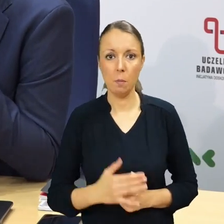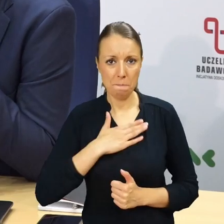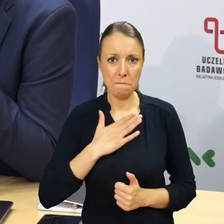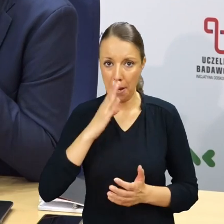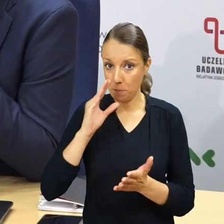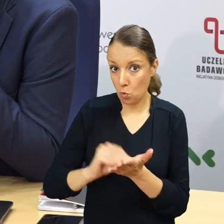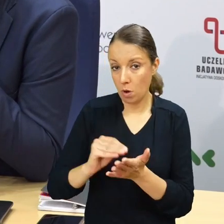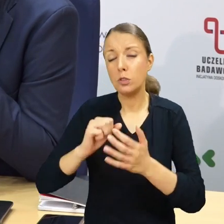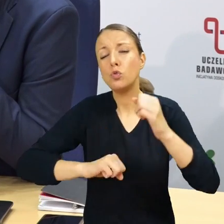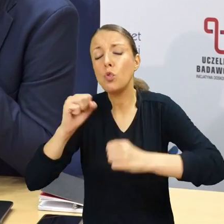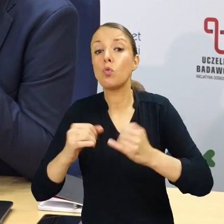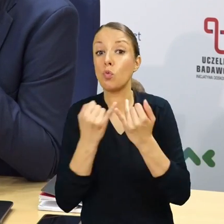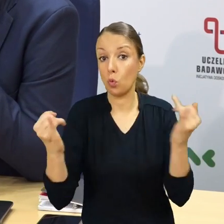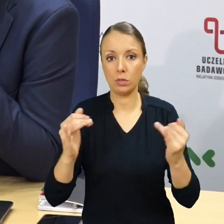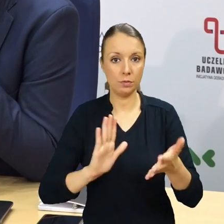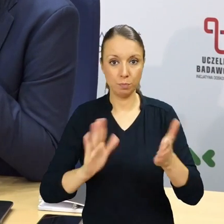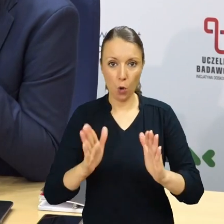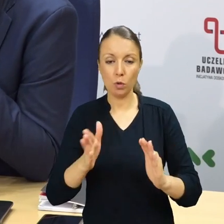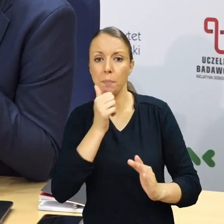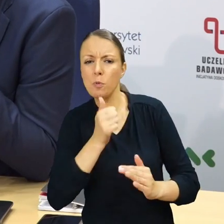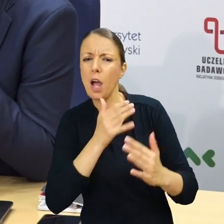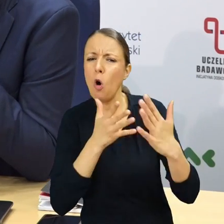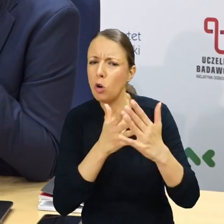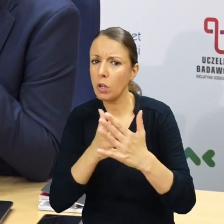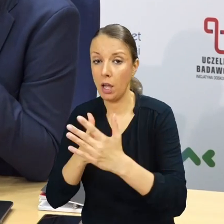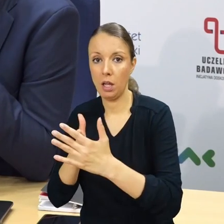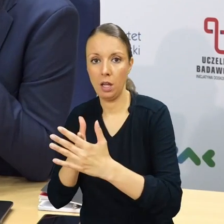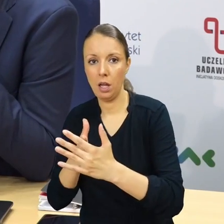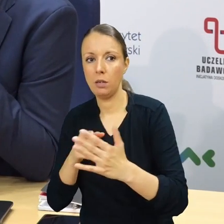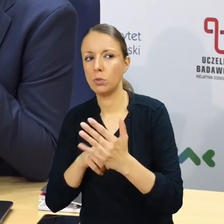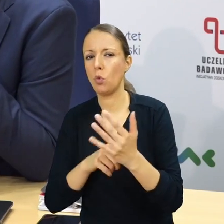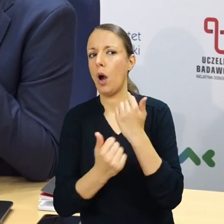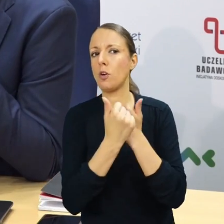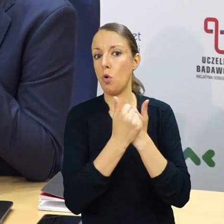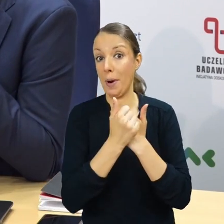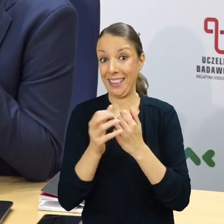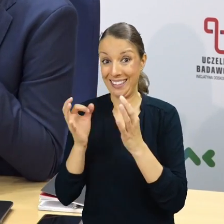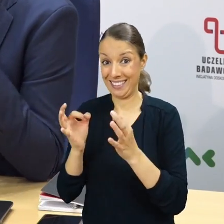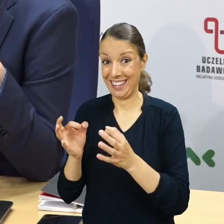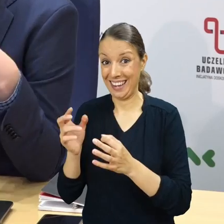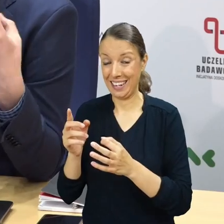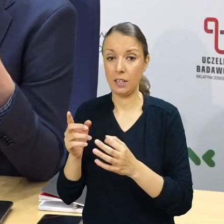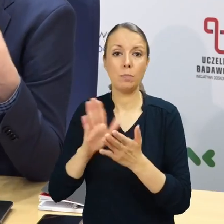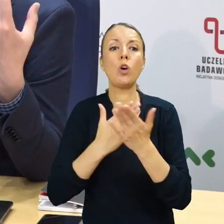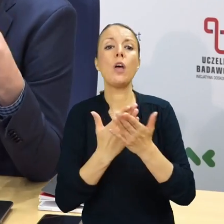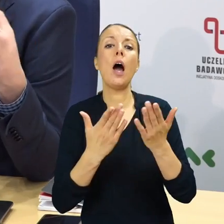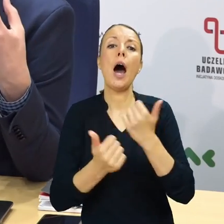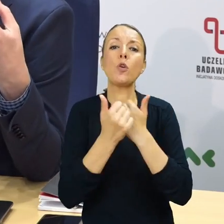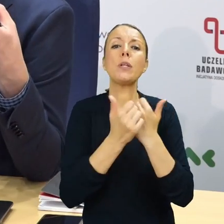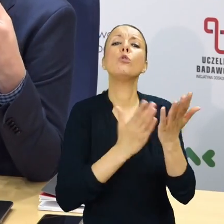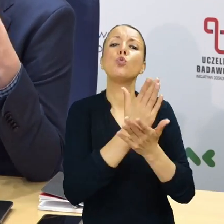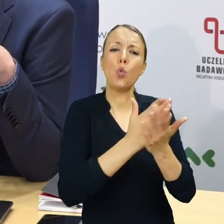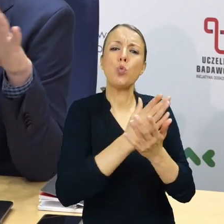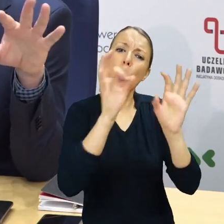w różny sposób podchodzą do oceniania tego typu argumentacji, którą przedstawiał służby, tego typu ogólnej